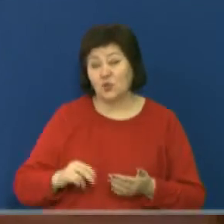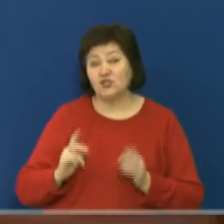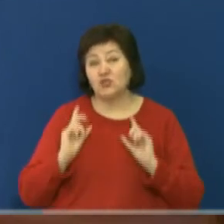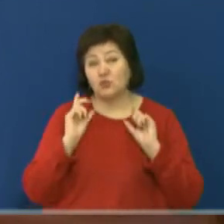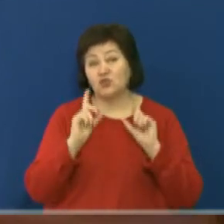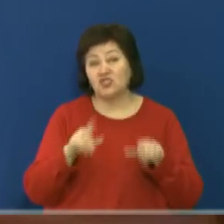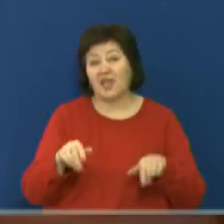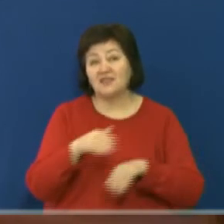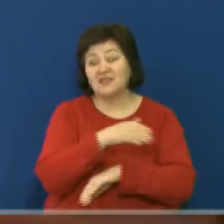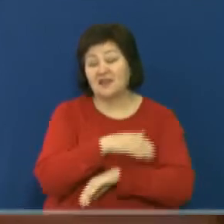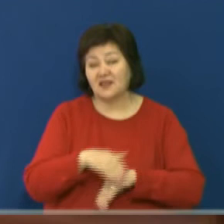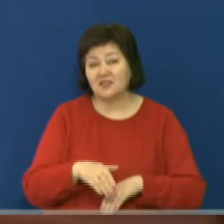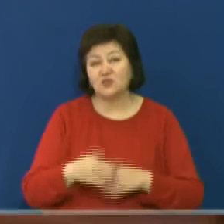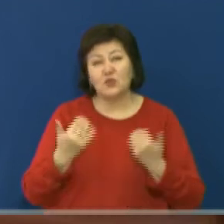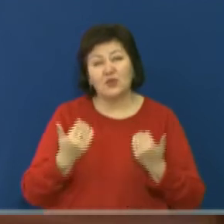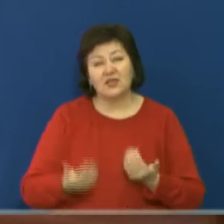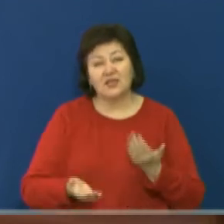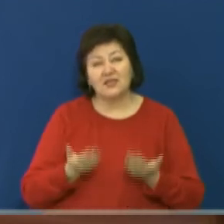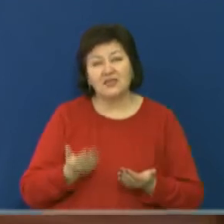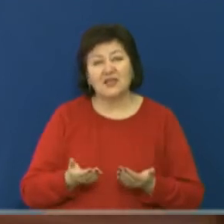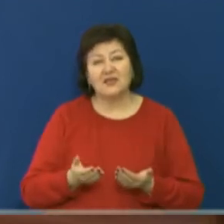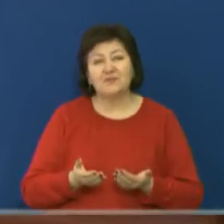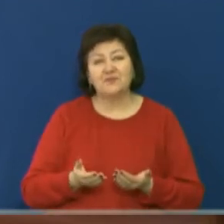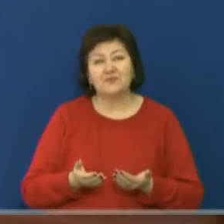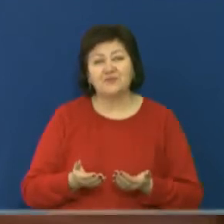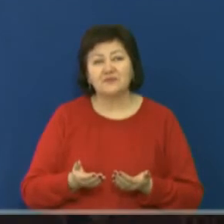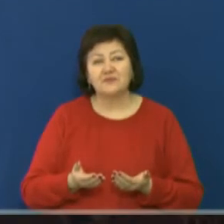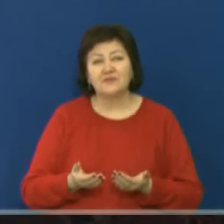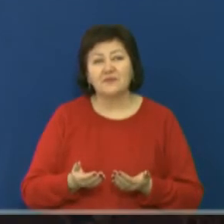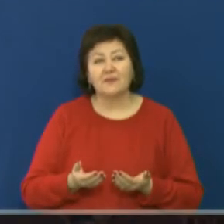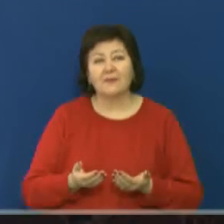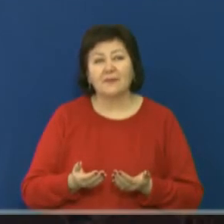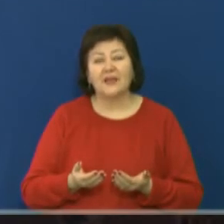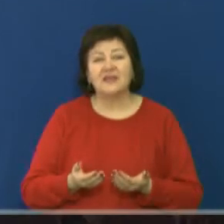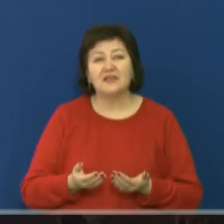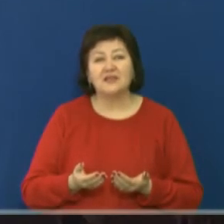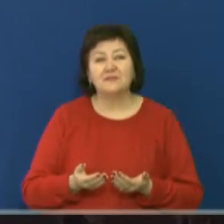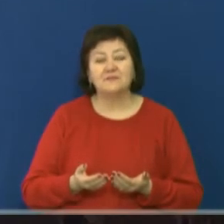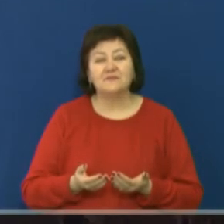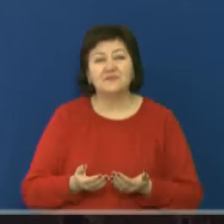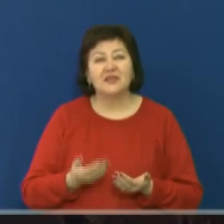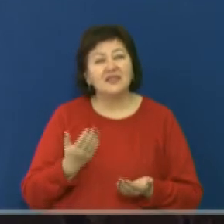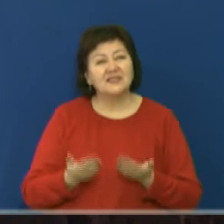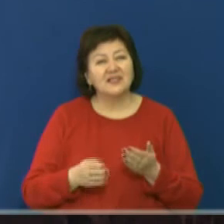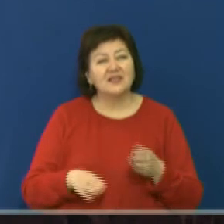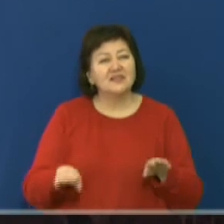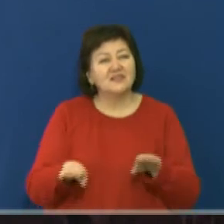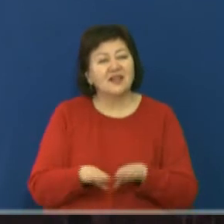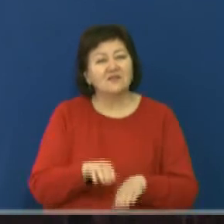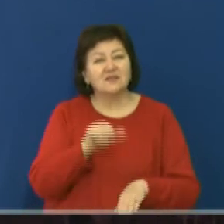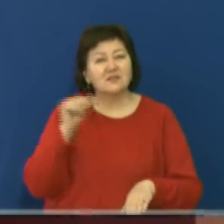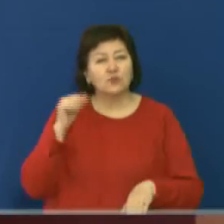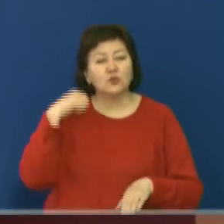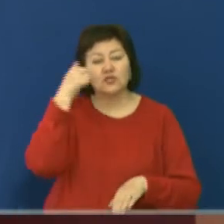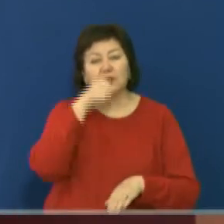яғни әйелге өзінің баласына әкелігін танытады. Жалпы былтырғы жылмен салыстырғанда кәмелетке толмағандардың